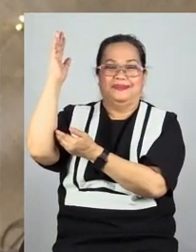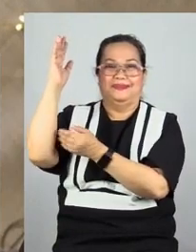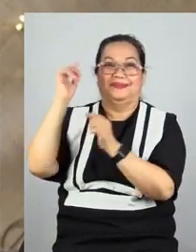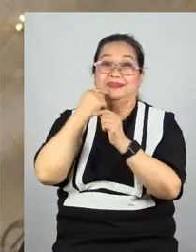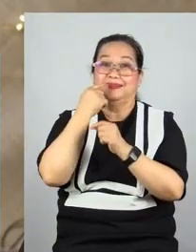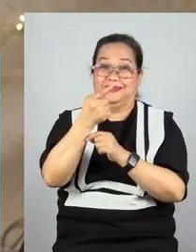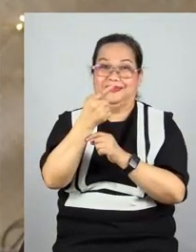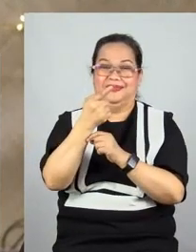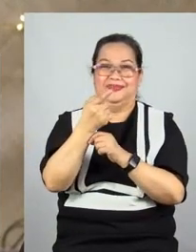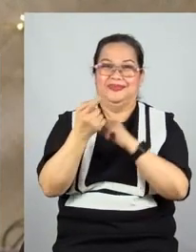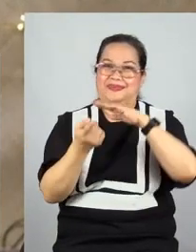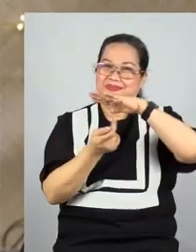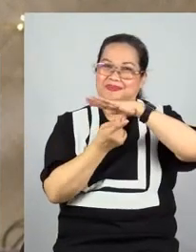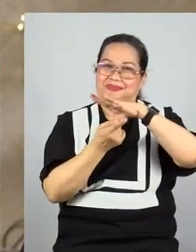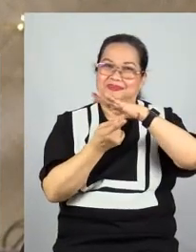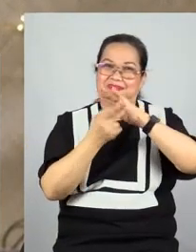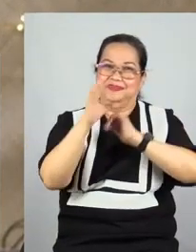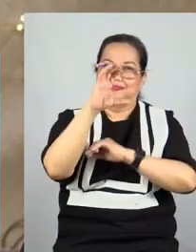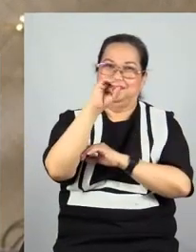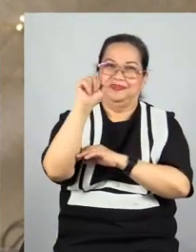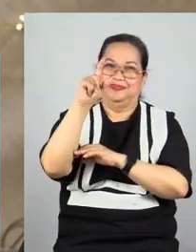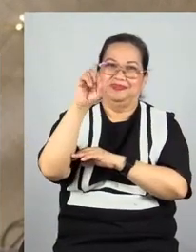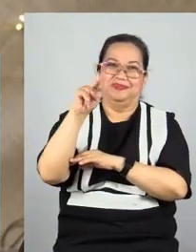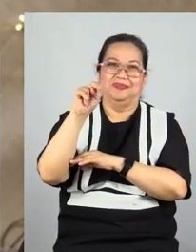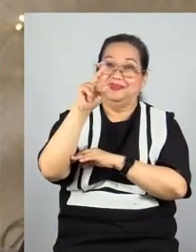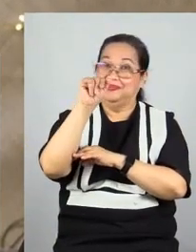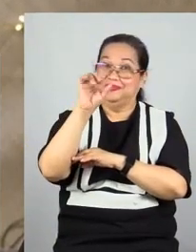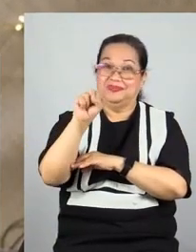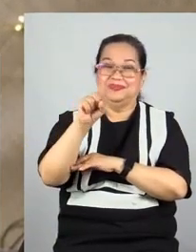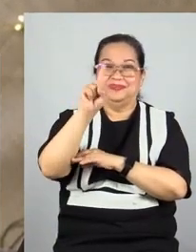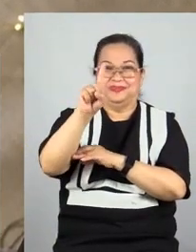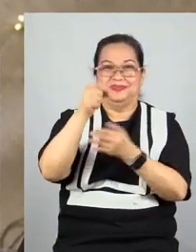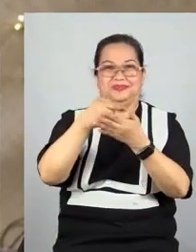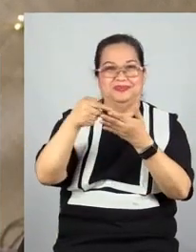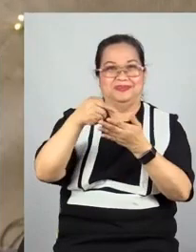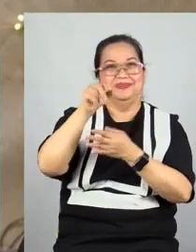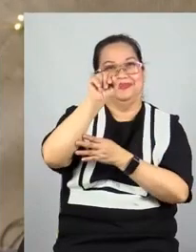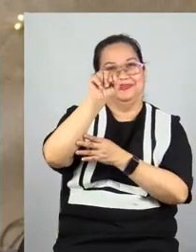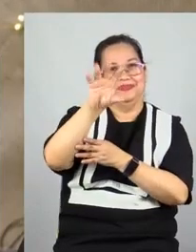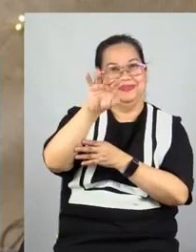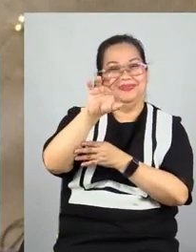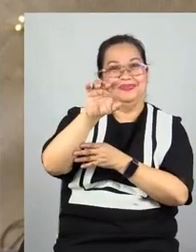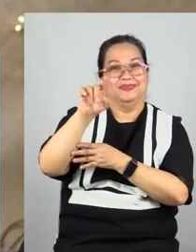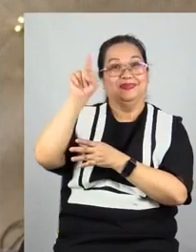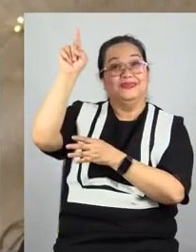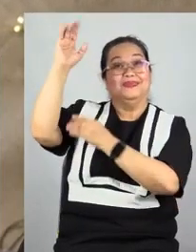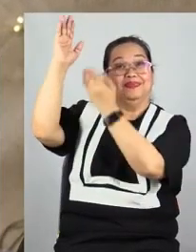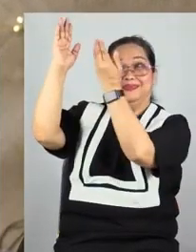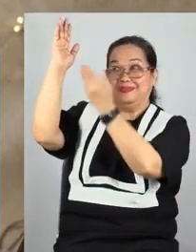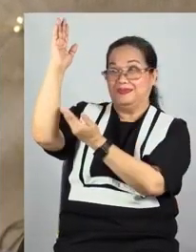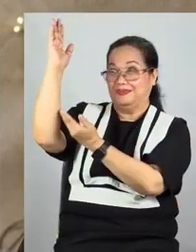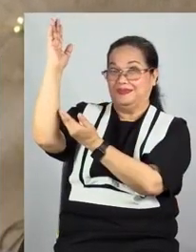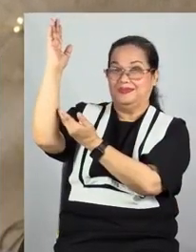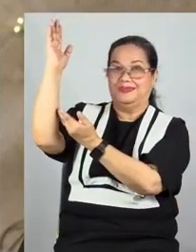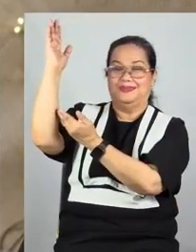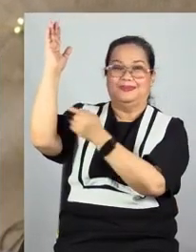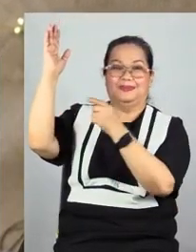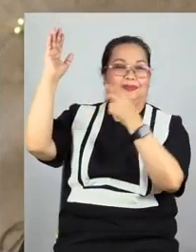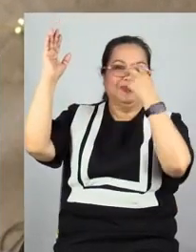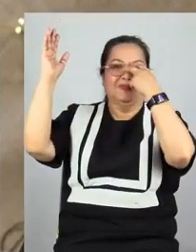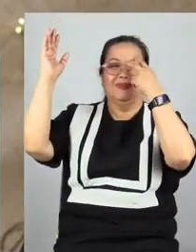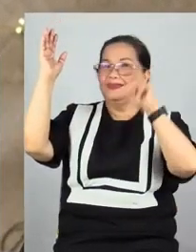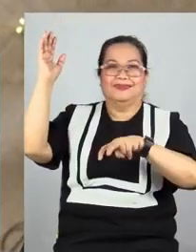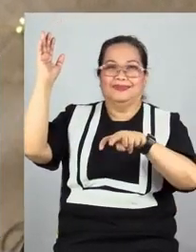Sinabi din niya ni Pablo sa Colossians 1:15, He is the image of the invisible